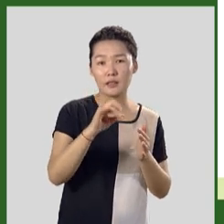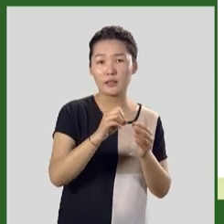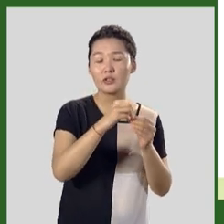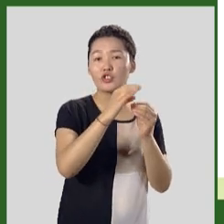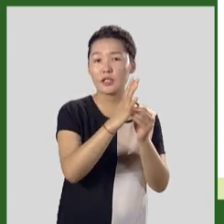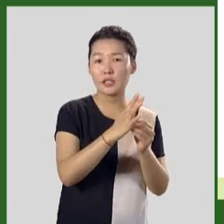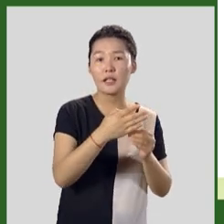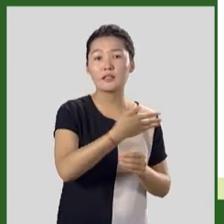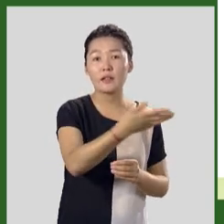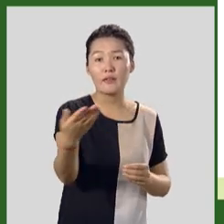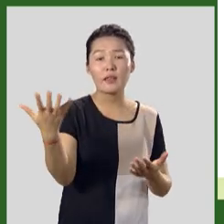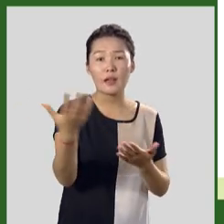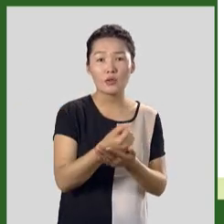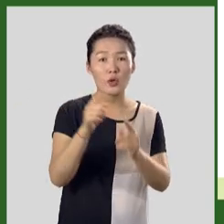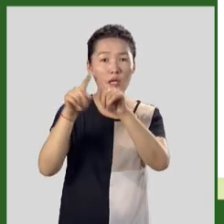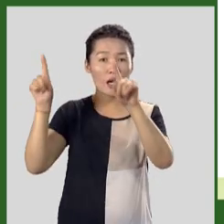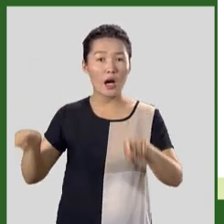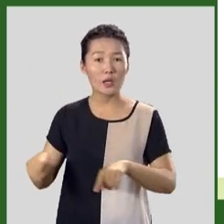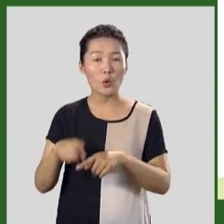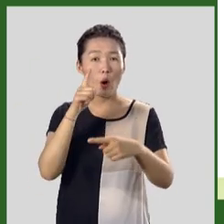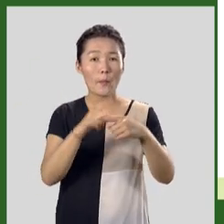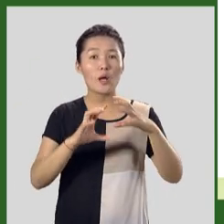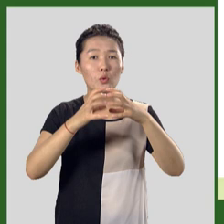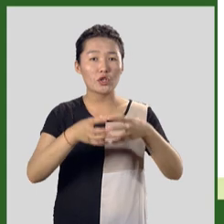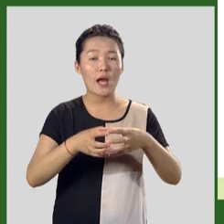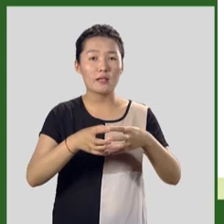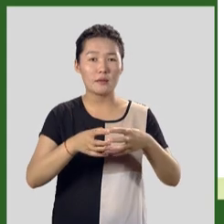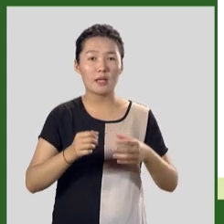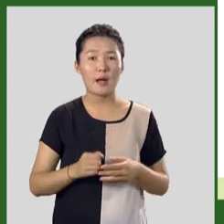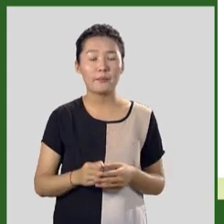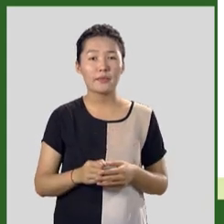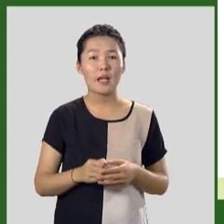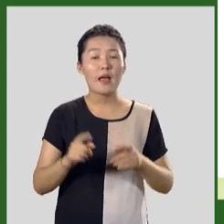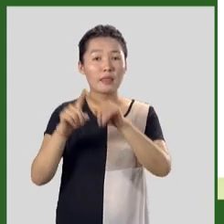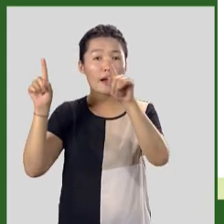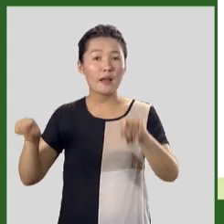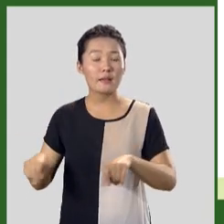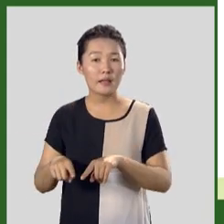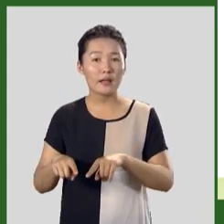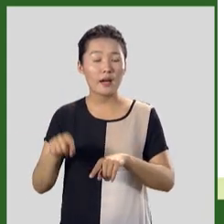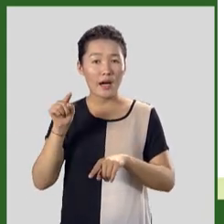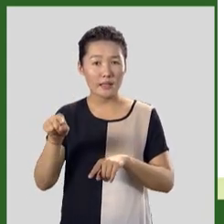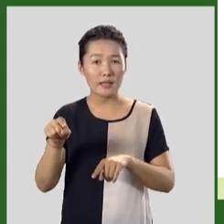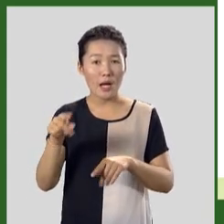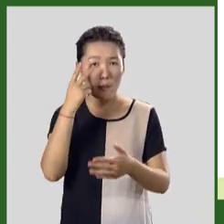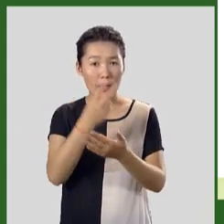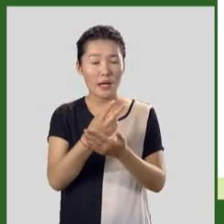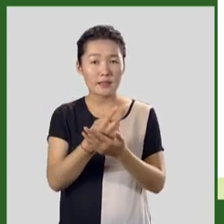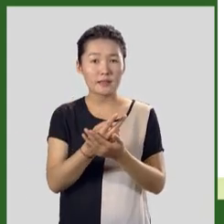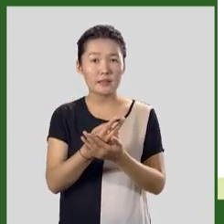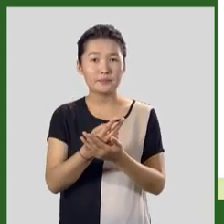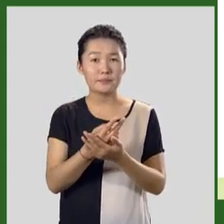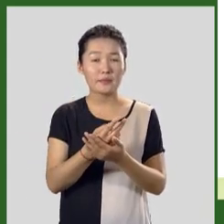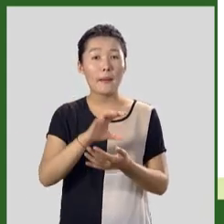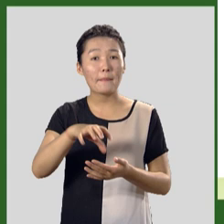карту полушарий мира. На этой карте показаны материки и океаны. Давайте